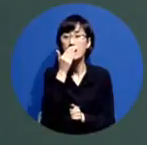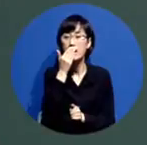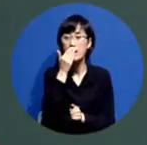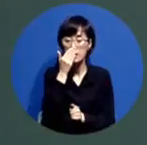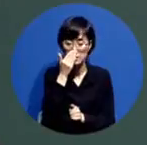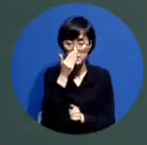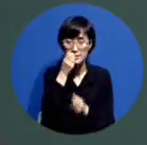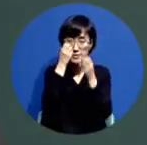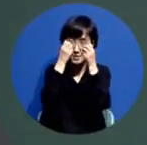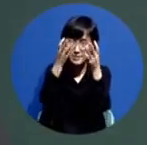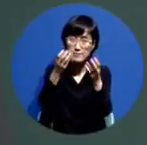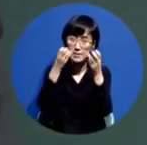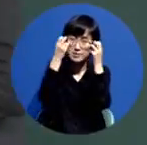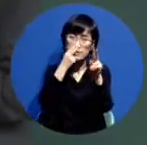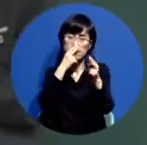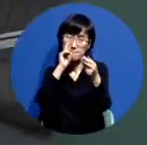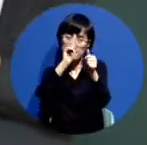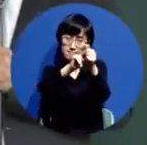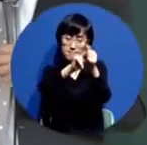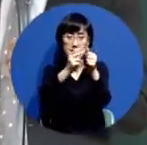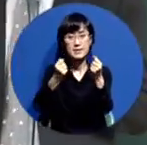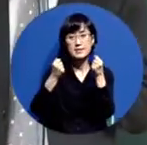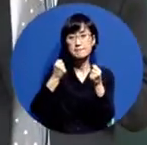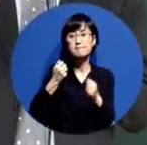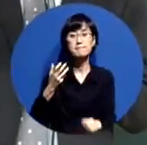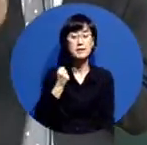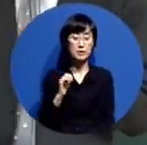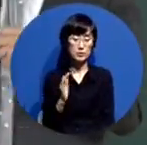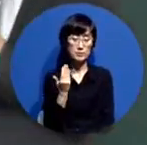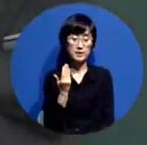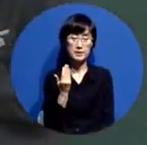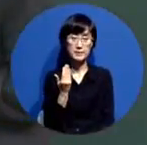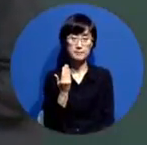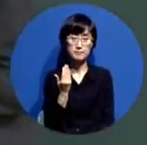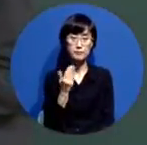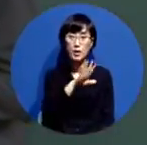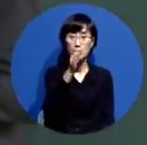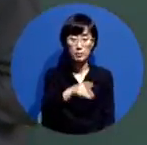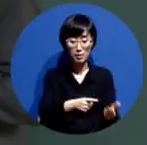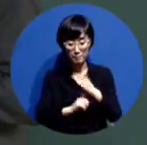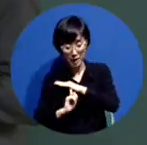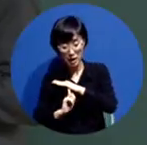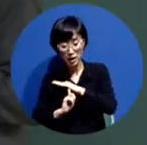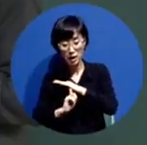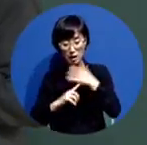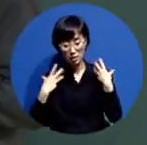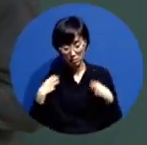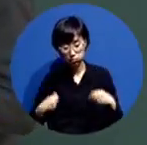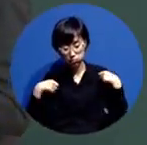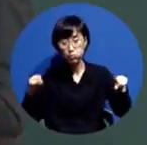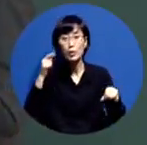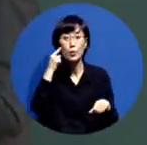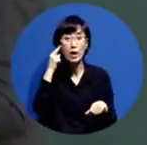겁니다. 并且有力量能够重新挑战。 왜 무너집니까? 새롭게 도전 못하니까 무너지는 거예요.